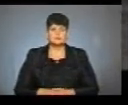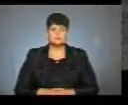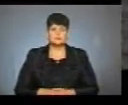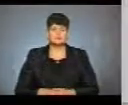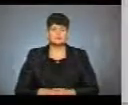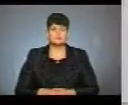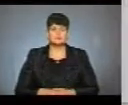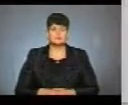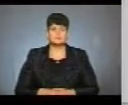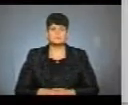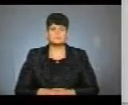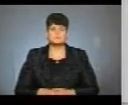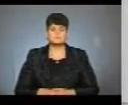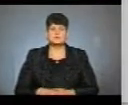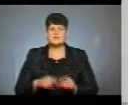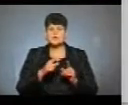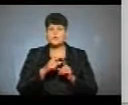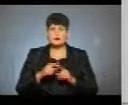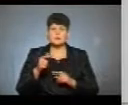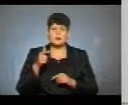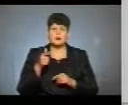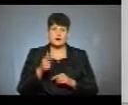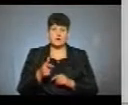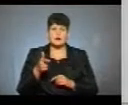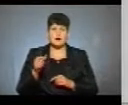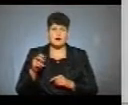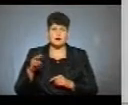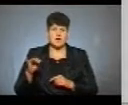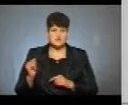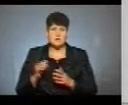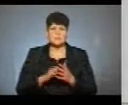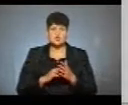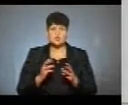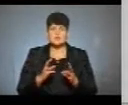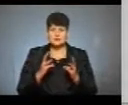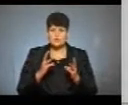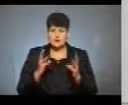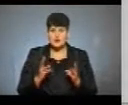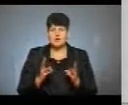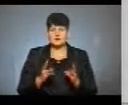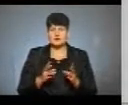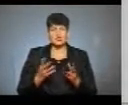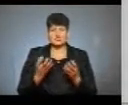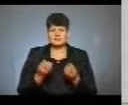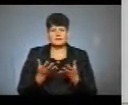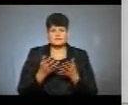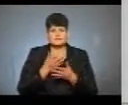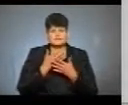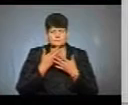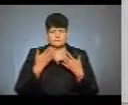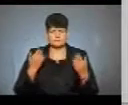Тернопіль. За словами Георгія Галькевича, причину загоряння покладів торфу ще не з'ясували.